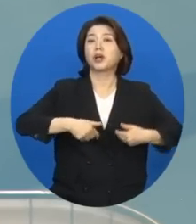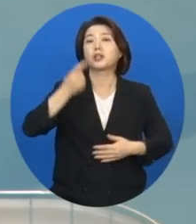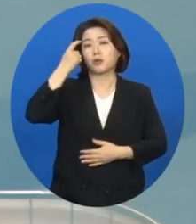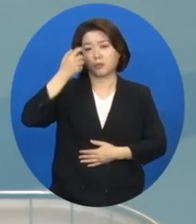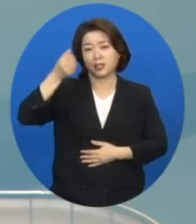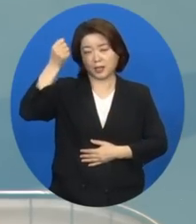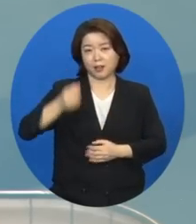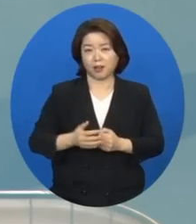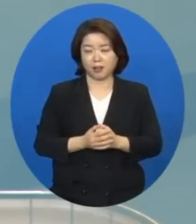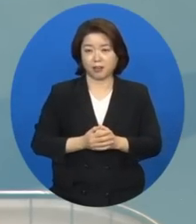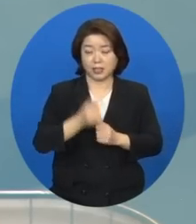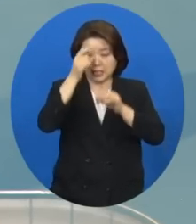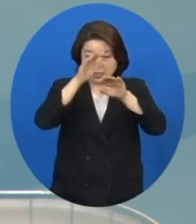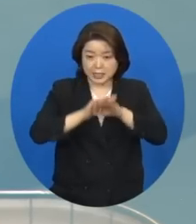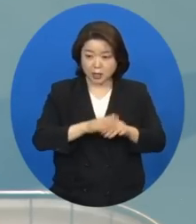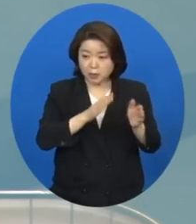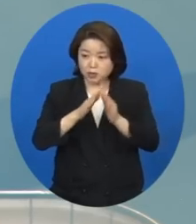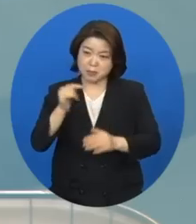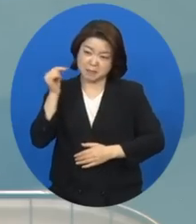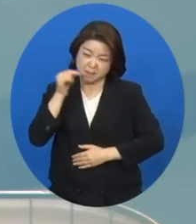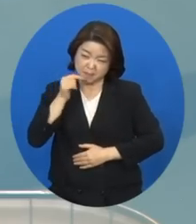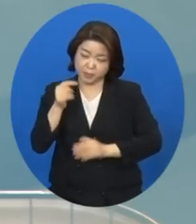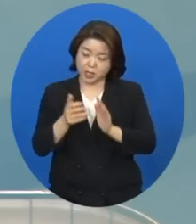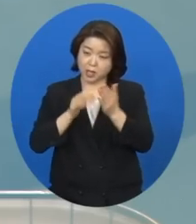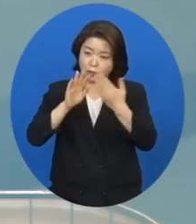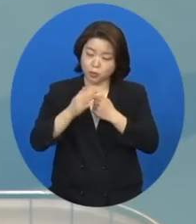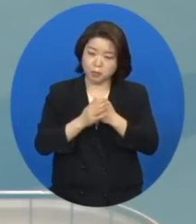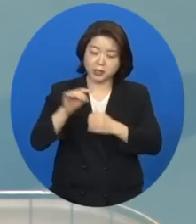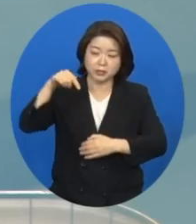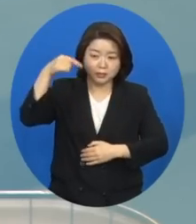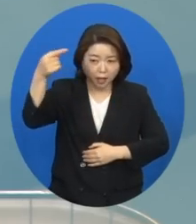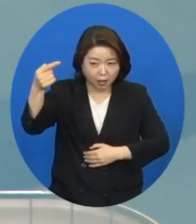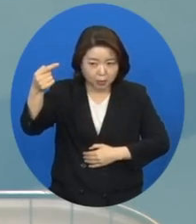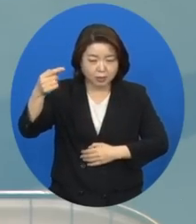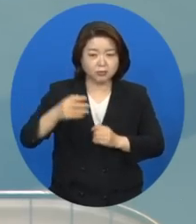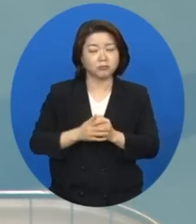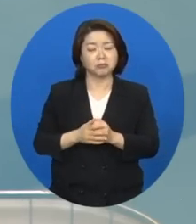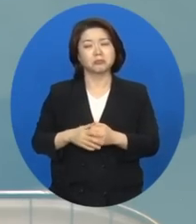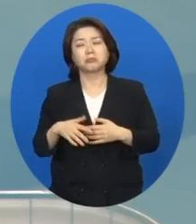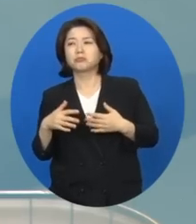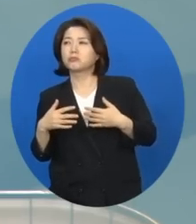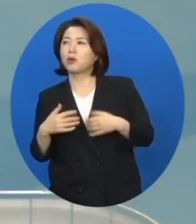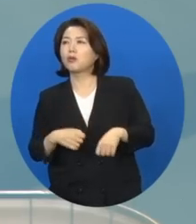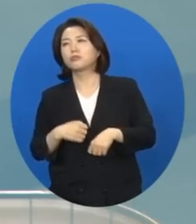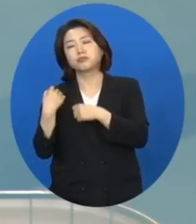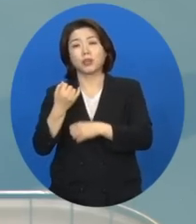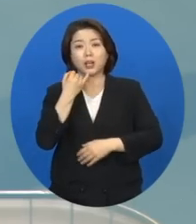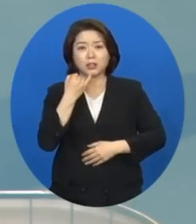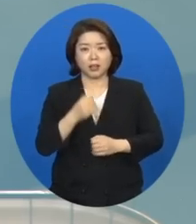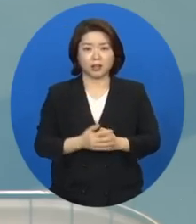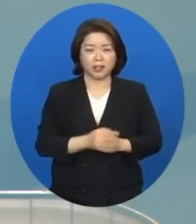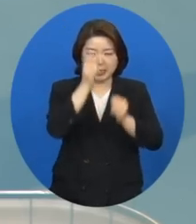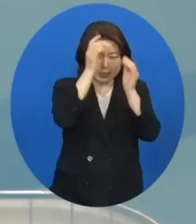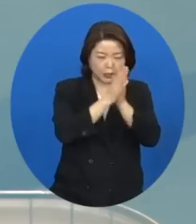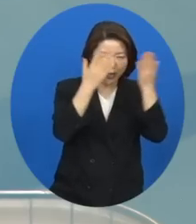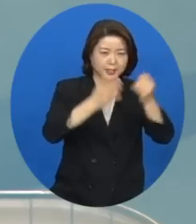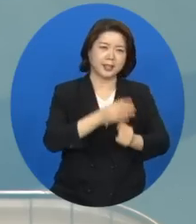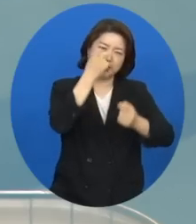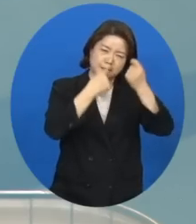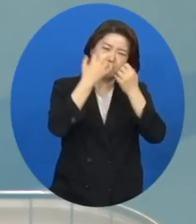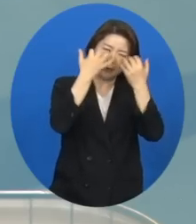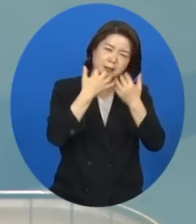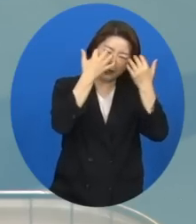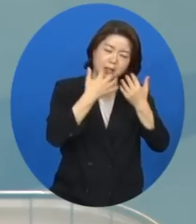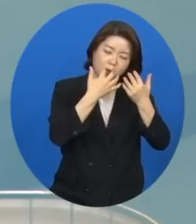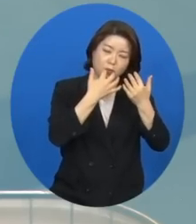예배 준비 철저히 하고 예배 후에는 조금 흐트러져도 되고 기도할 때는 눈물 콧물 다 쏟고 기도하고 난